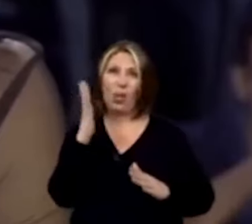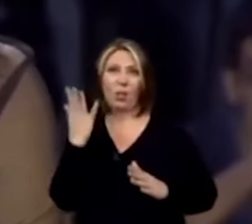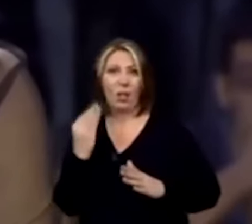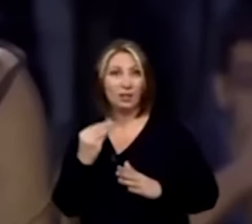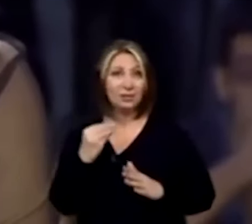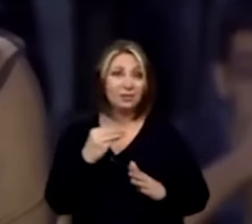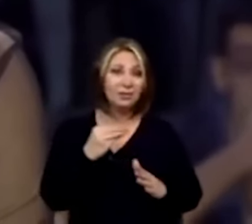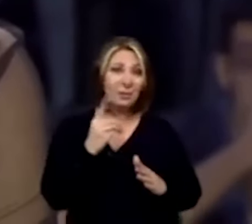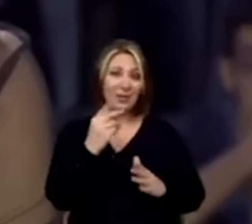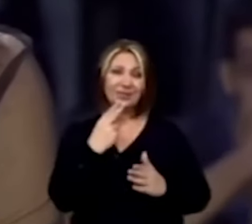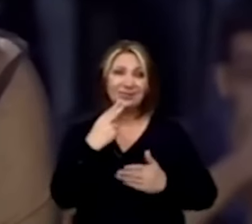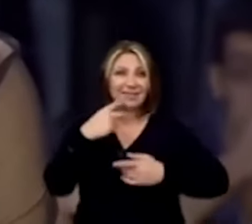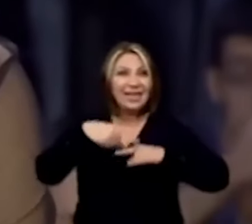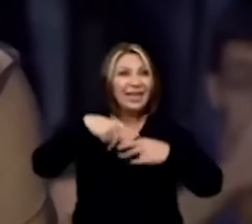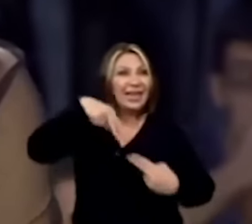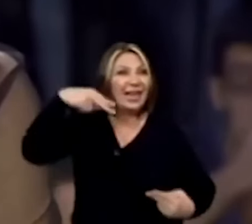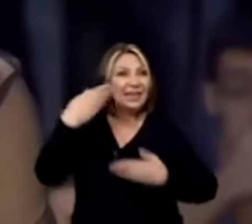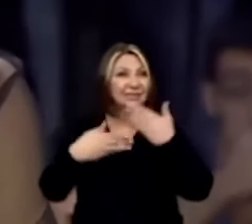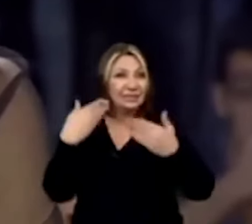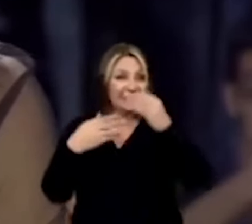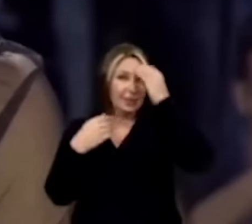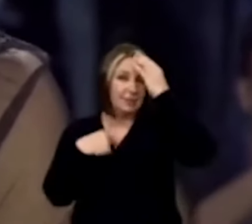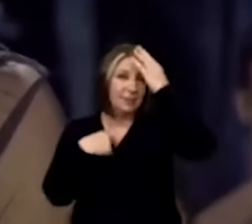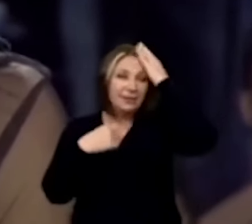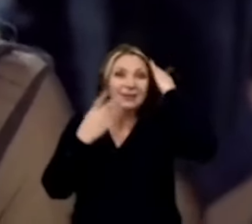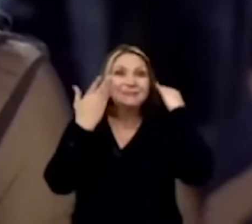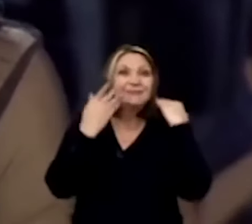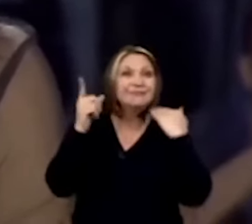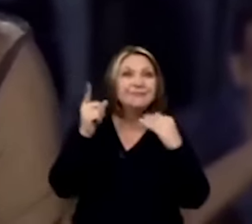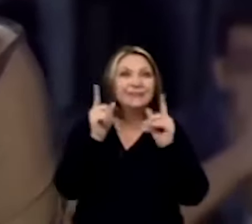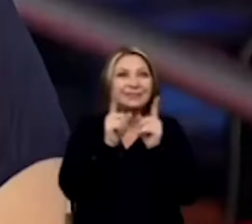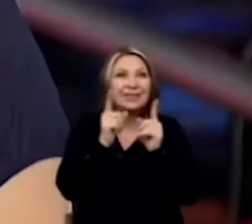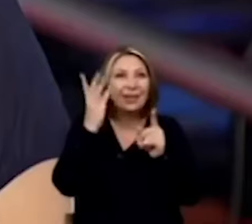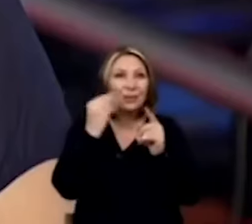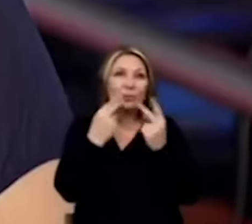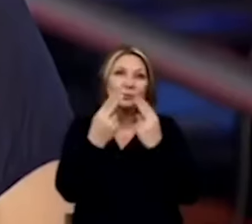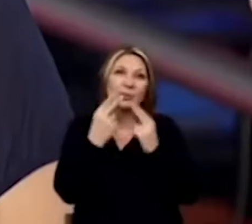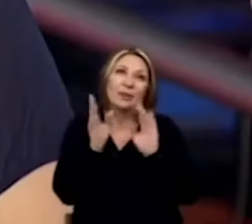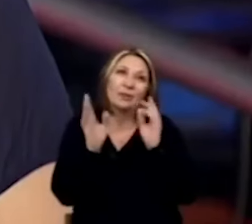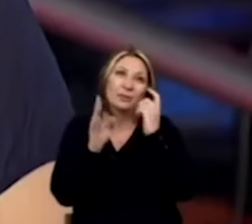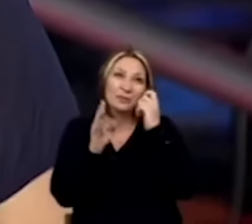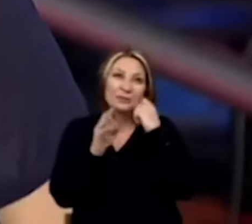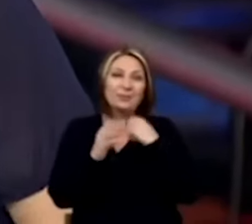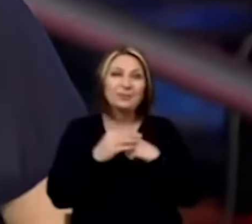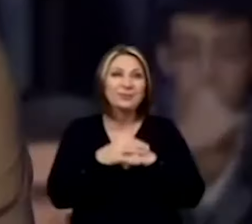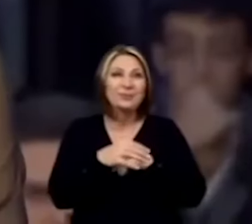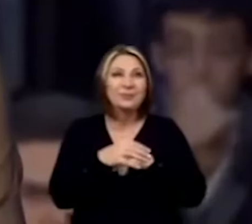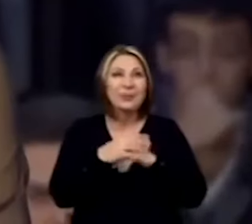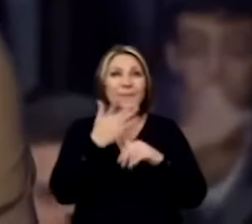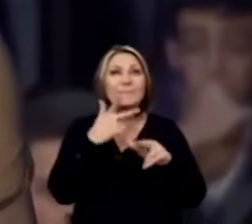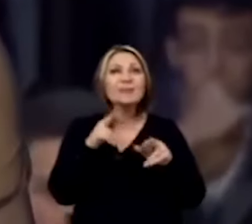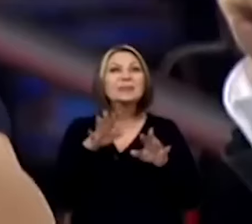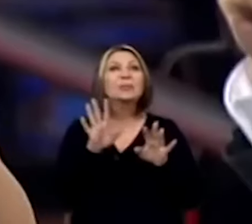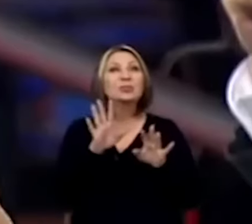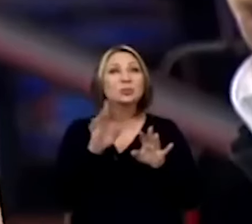olan bir kızın hikayesi. Ben de fragmandan bildiğim kadarıyla konuşabiliyorum şu an ama. Ha